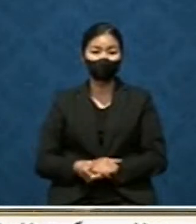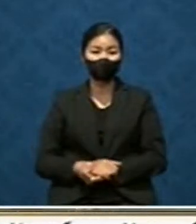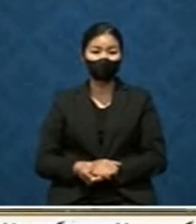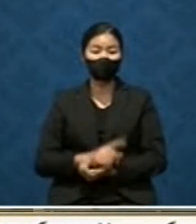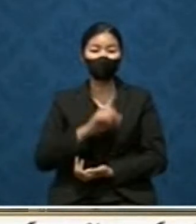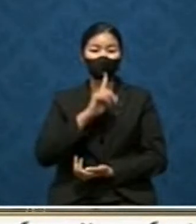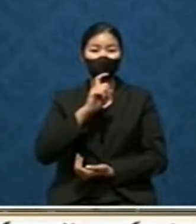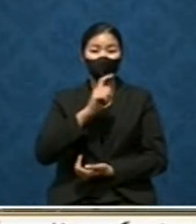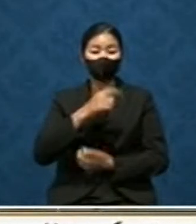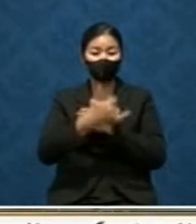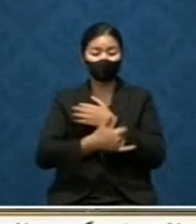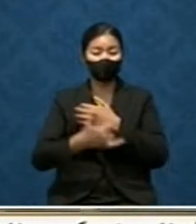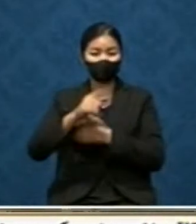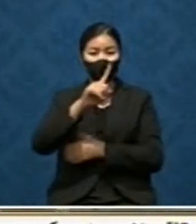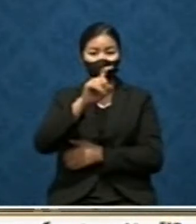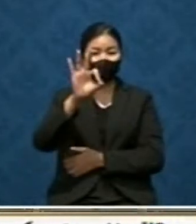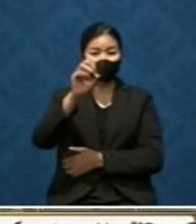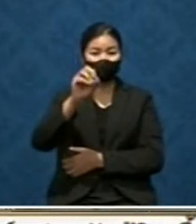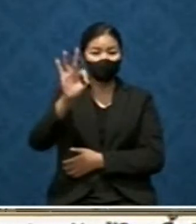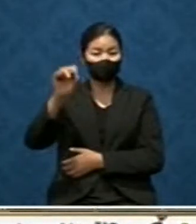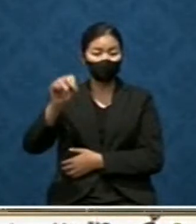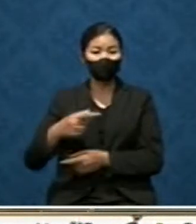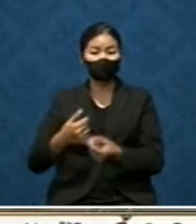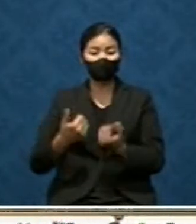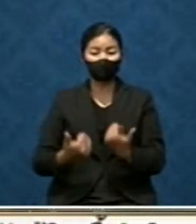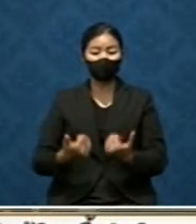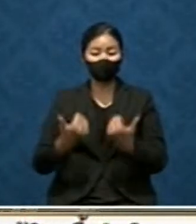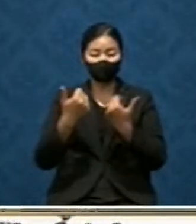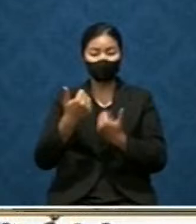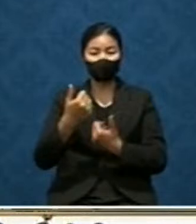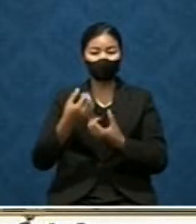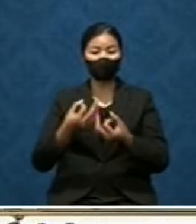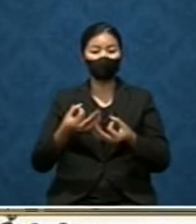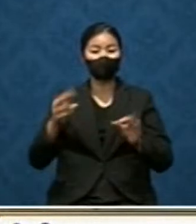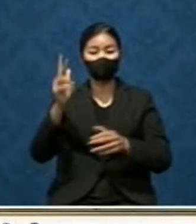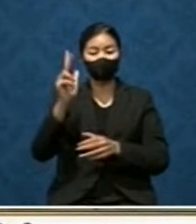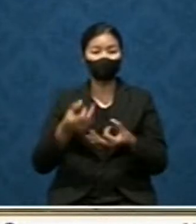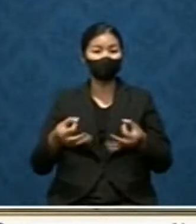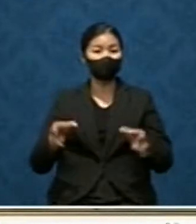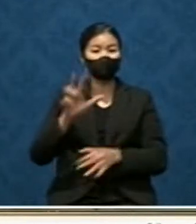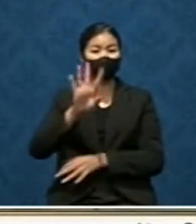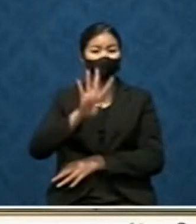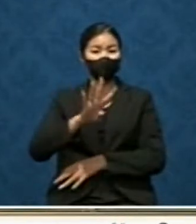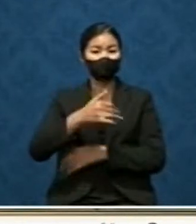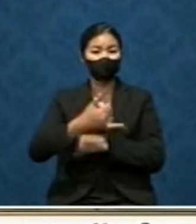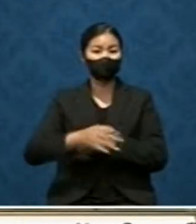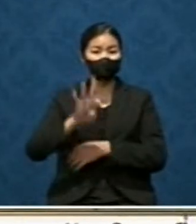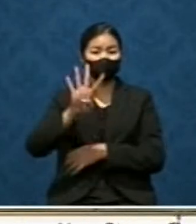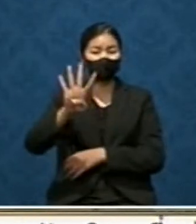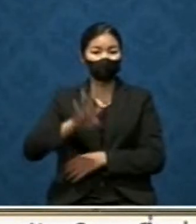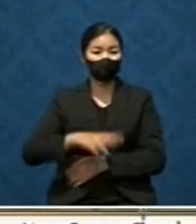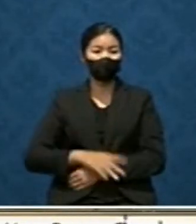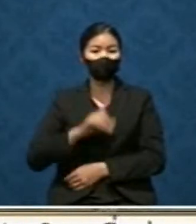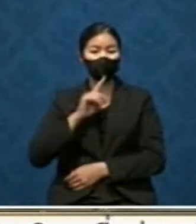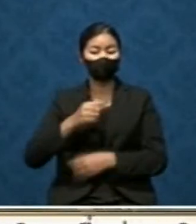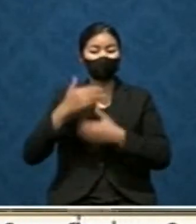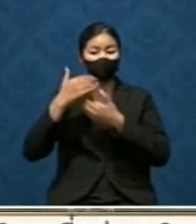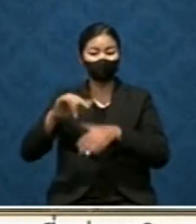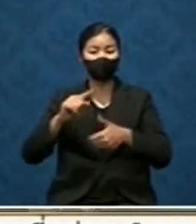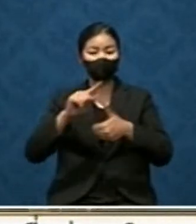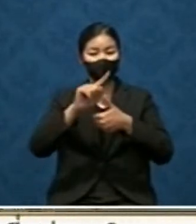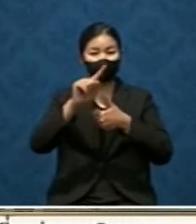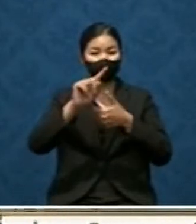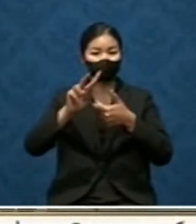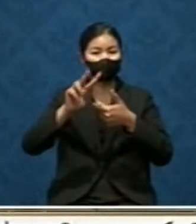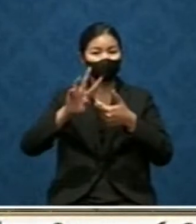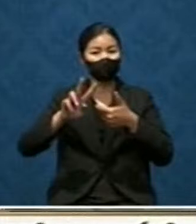199 ประเทศมีอยู่ 4 ประเทศที่เสริประเทศไหนจะนำเข้าเป็อัดับ 1 อันดบ 2ัดบ 3 อัดบ 4 ต